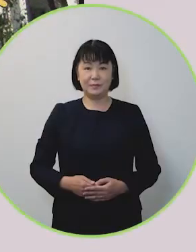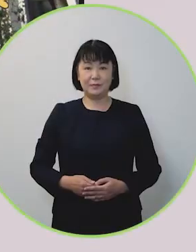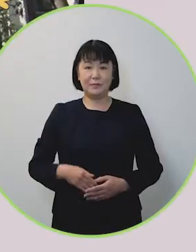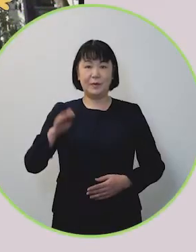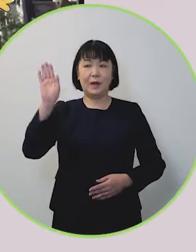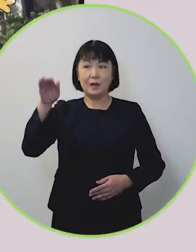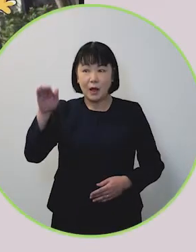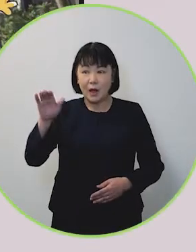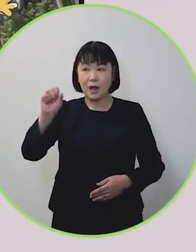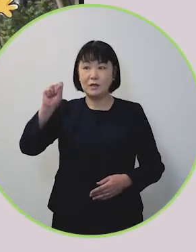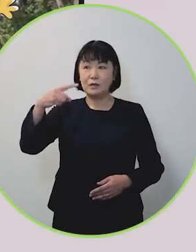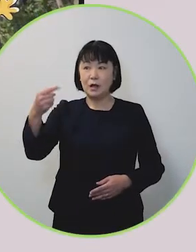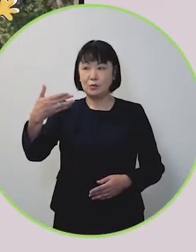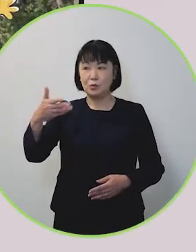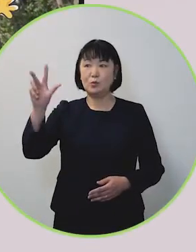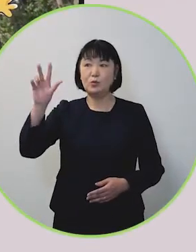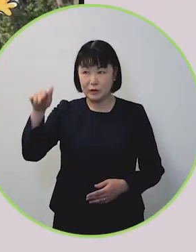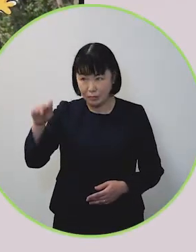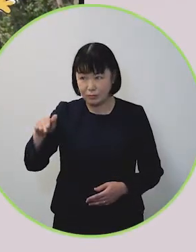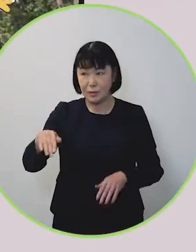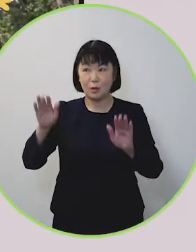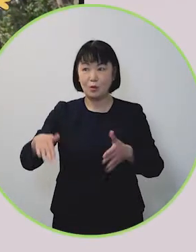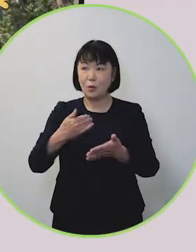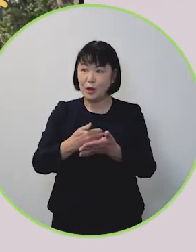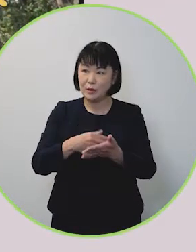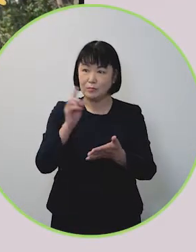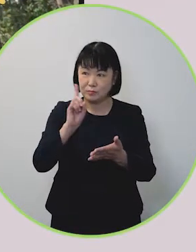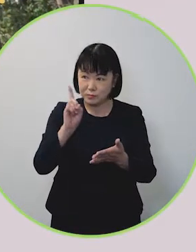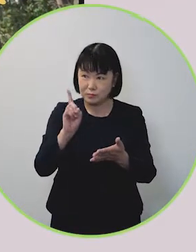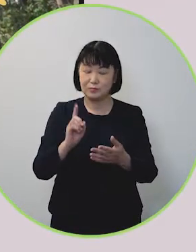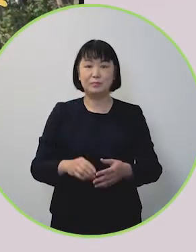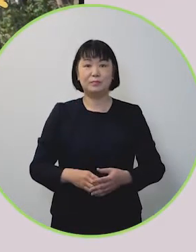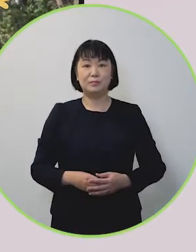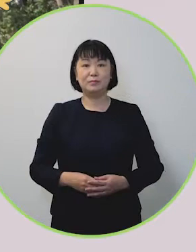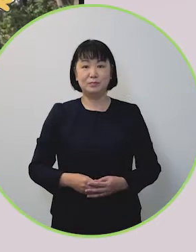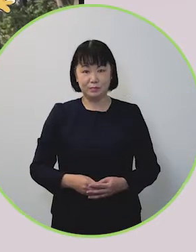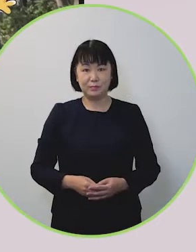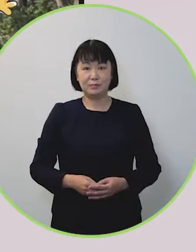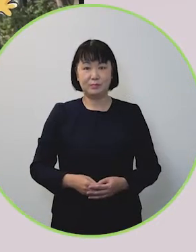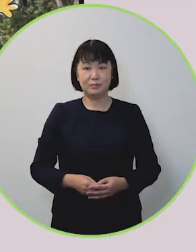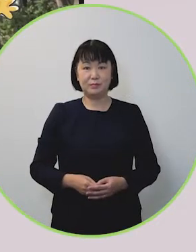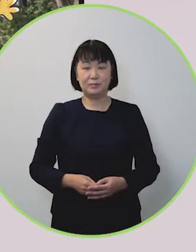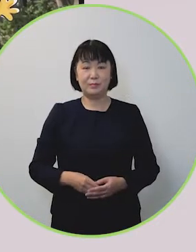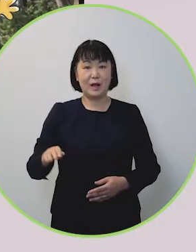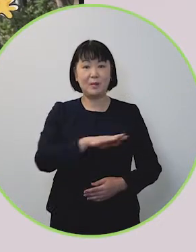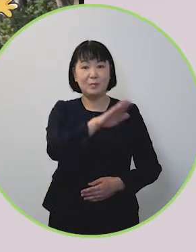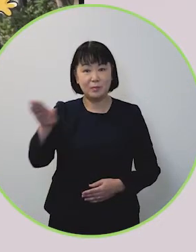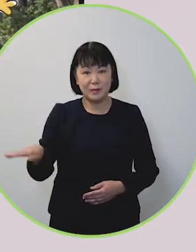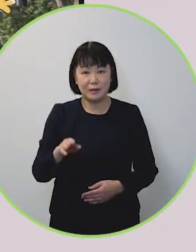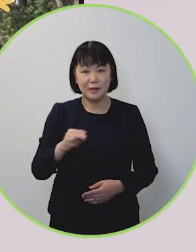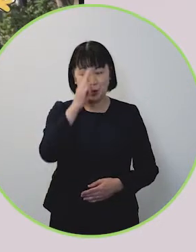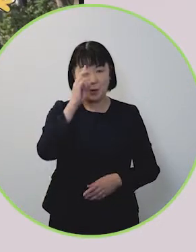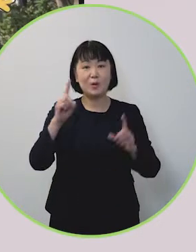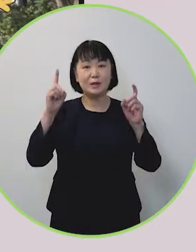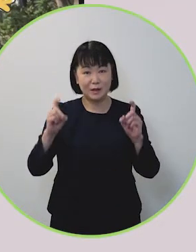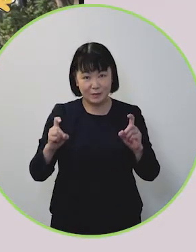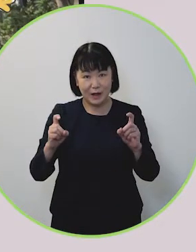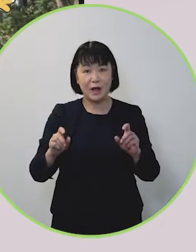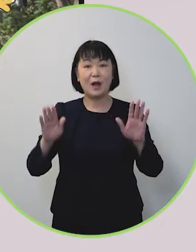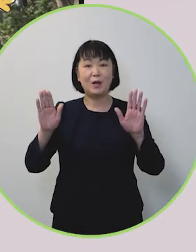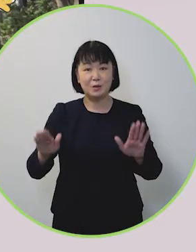姉さんくるちゃん今日はどんなお話をするの皆さんこんにちは